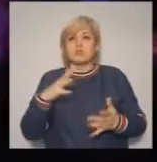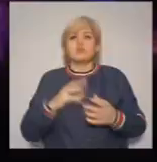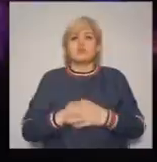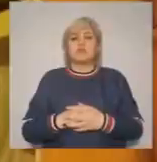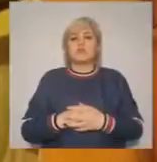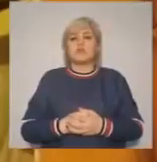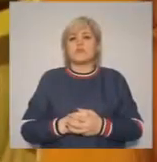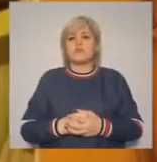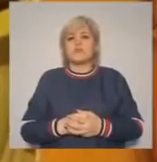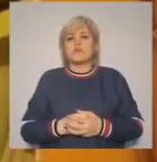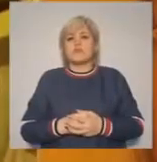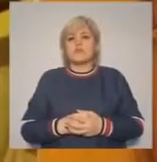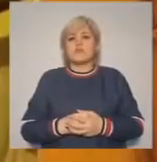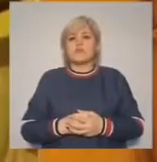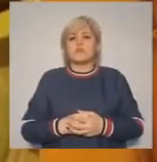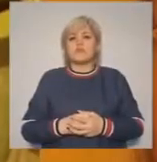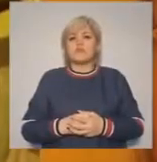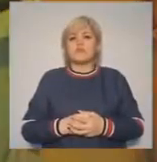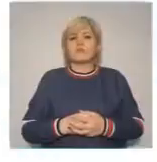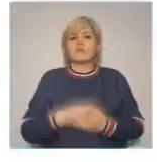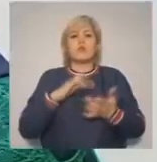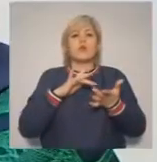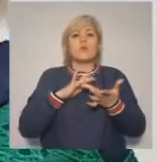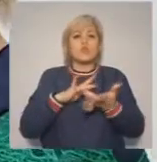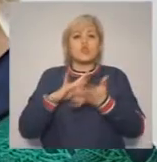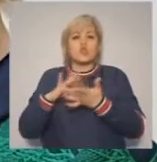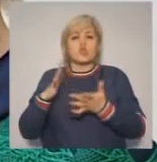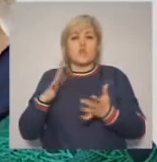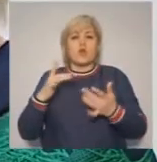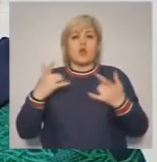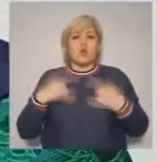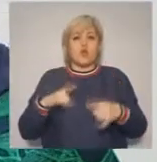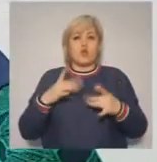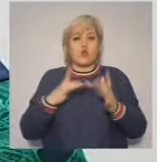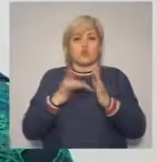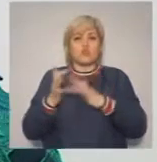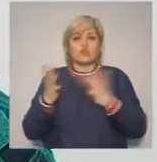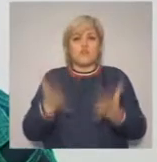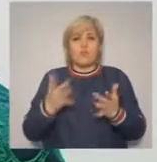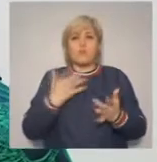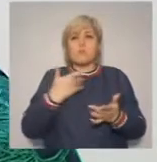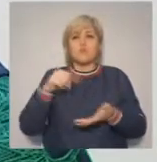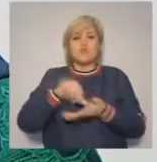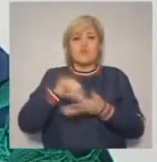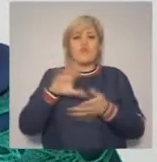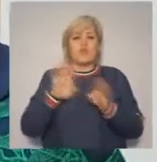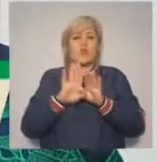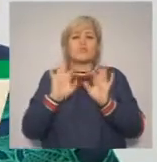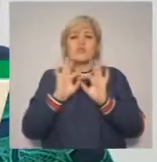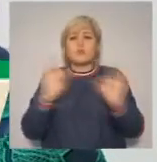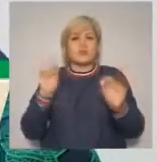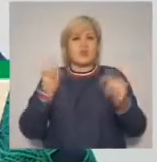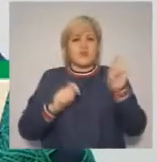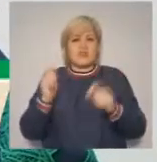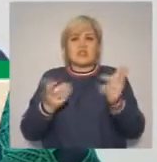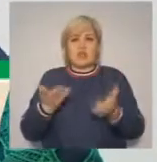столицы в проекте организаторов «Золотой маски». «Путешествие в Рождество». Мы участвовали в таком замечательном фестивале.